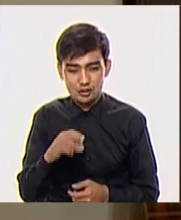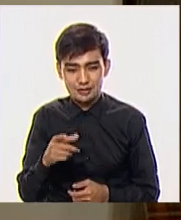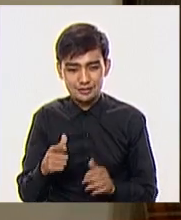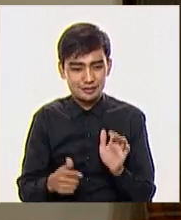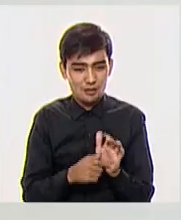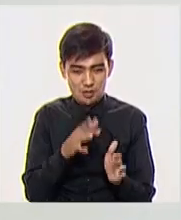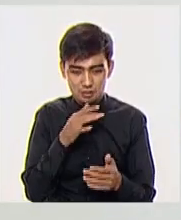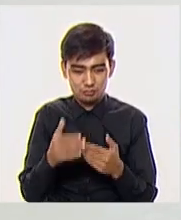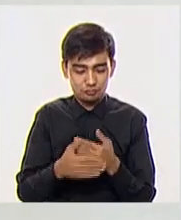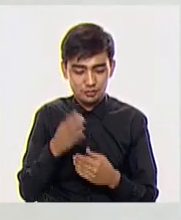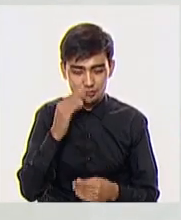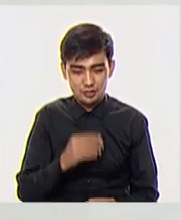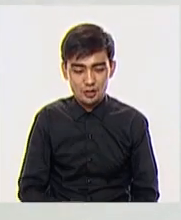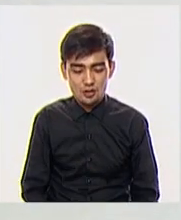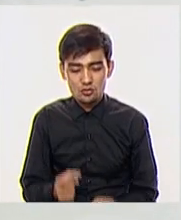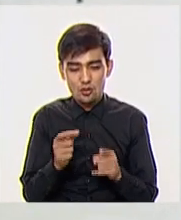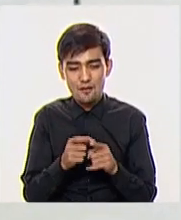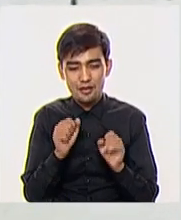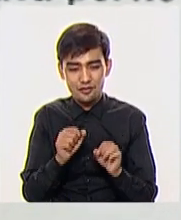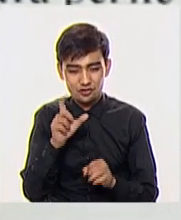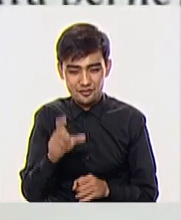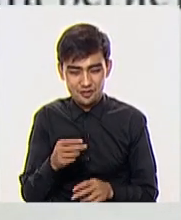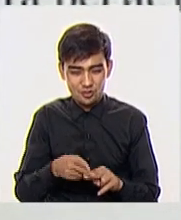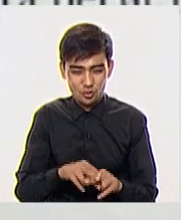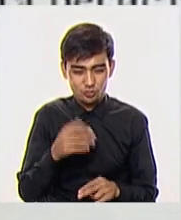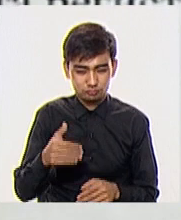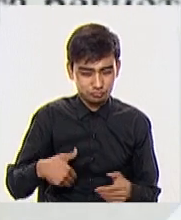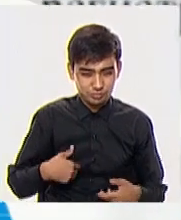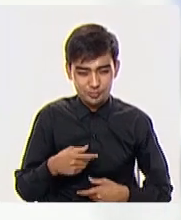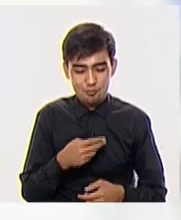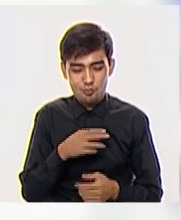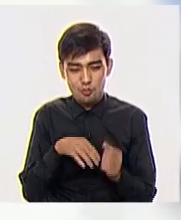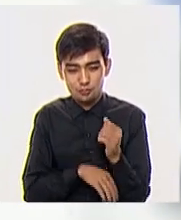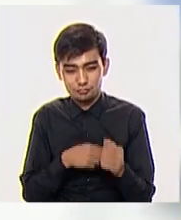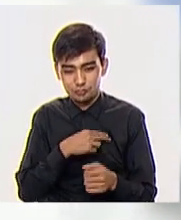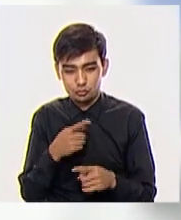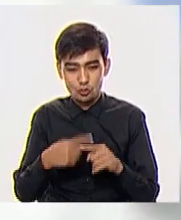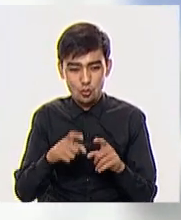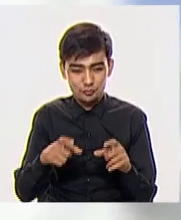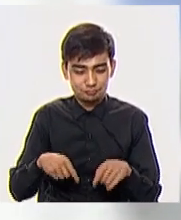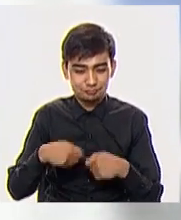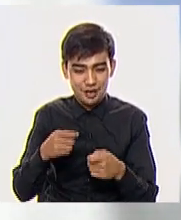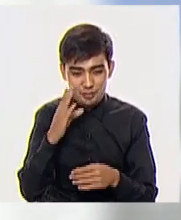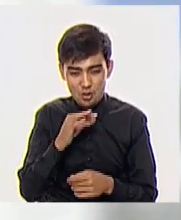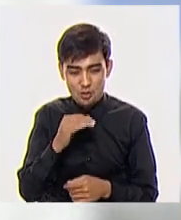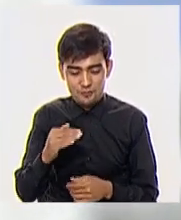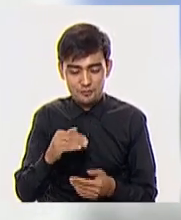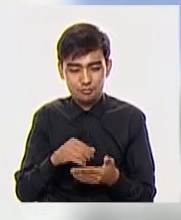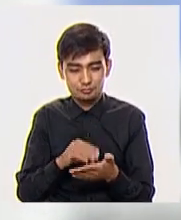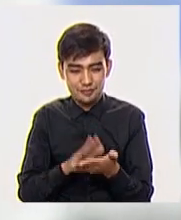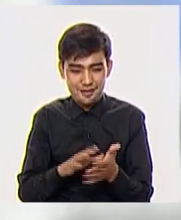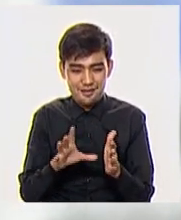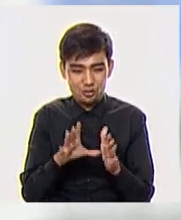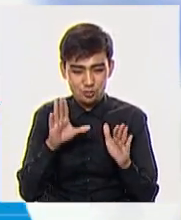предусматривает ответственность. По словам адвоката, мужчине, чьи органы завещали после его смерти другим людям, нужно обратиться с официальным письмом в